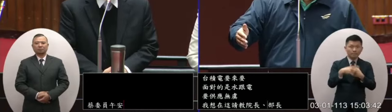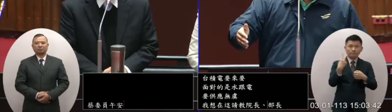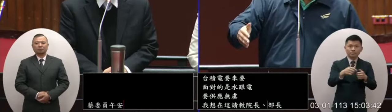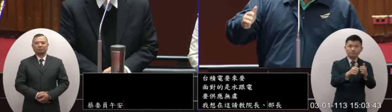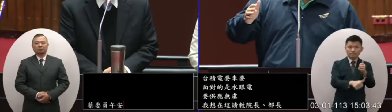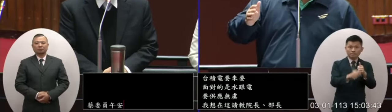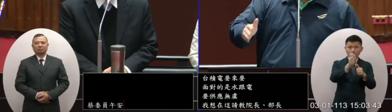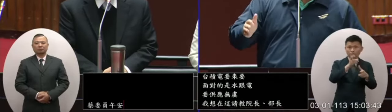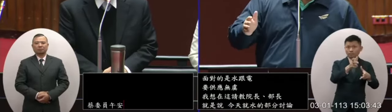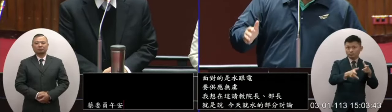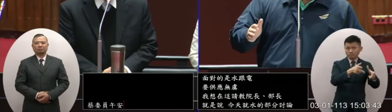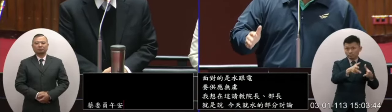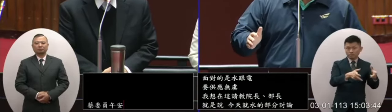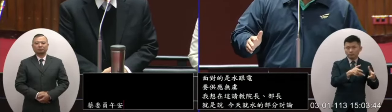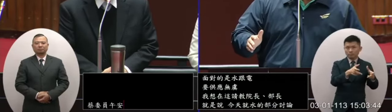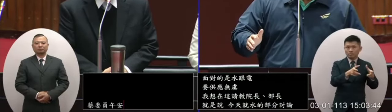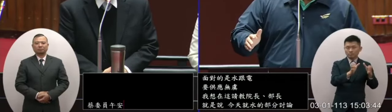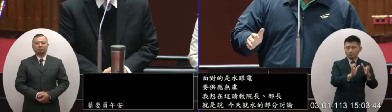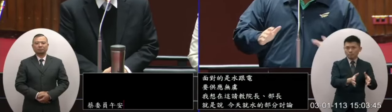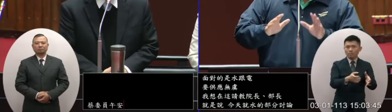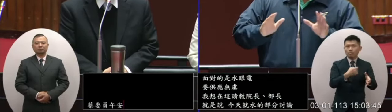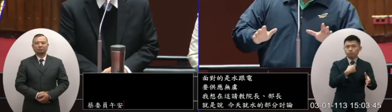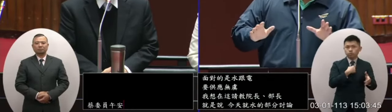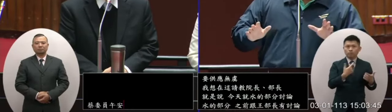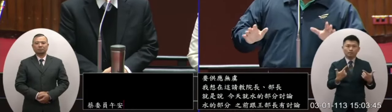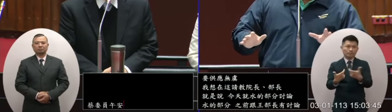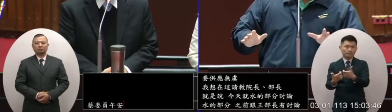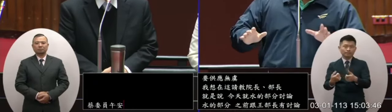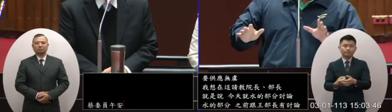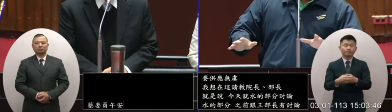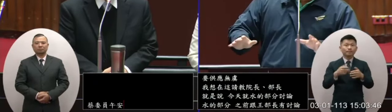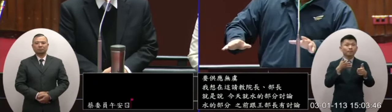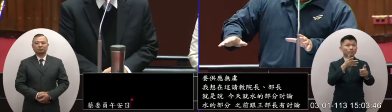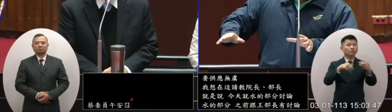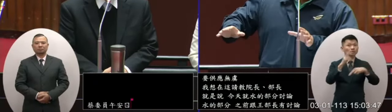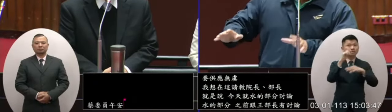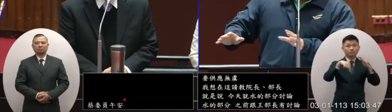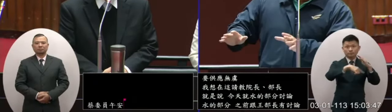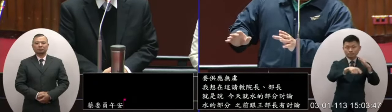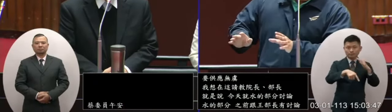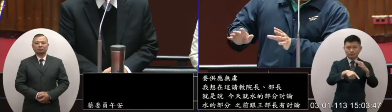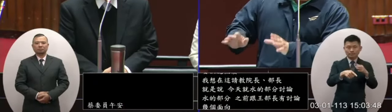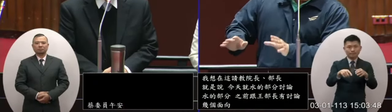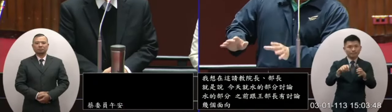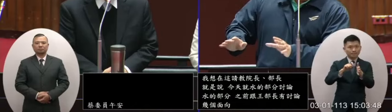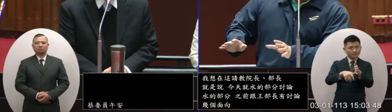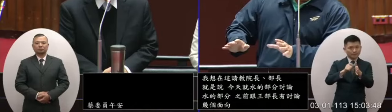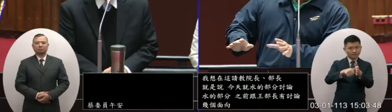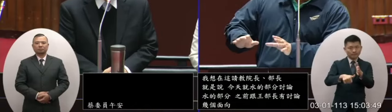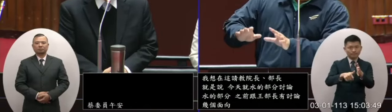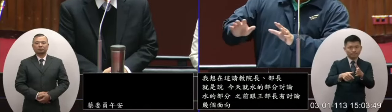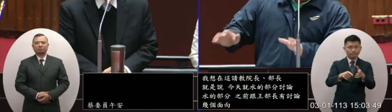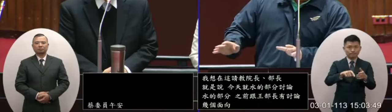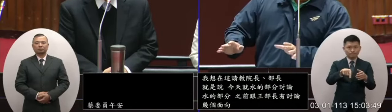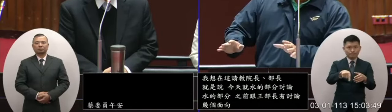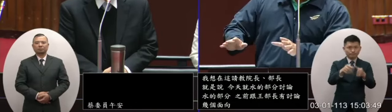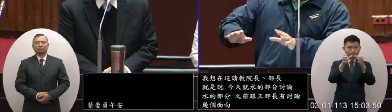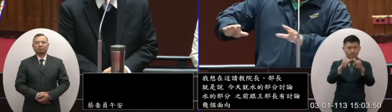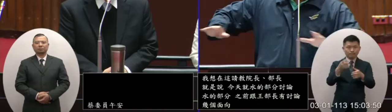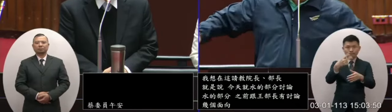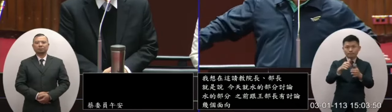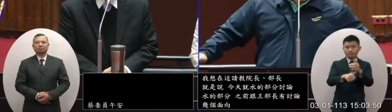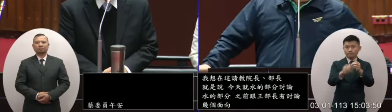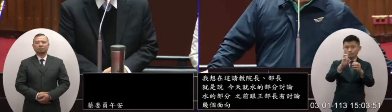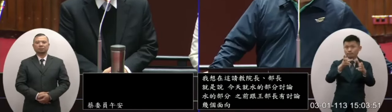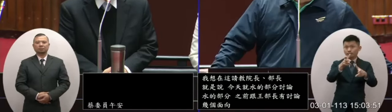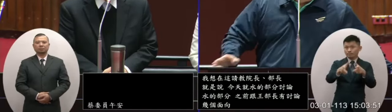厂那如果再生水厂的话，我想请教我们行政院规划嘉义来设置再生水厂，它的期程以及